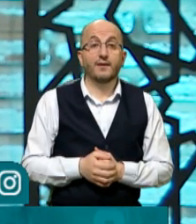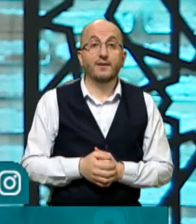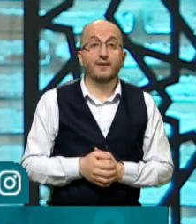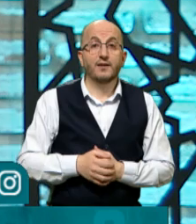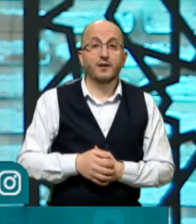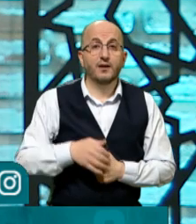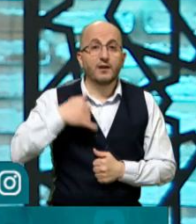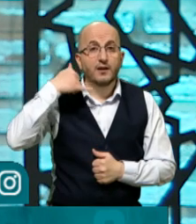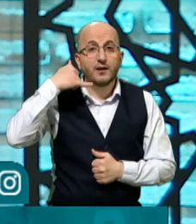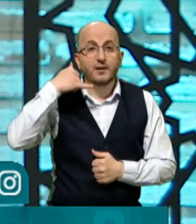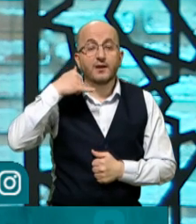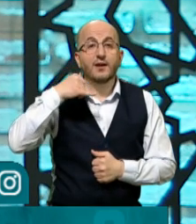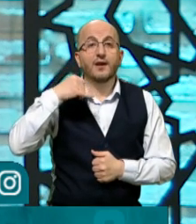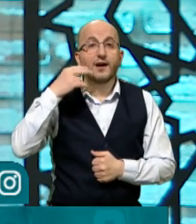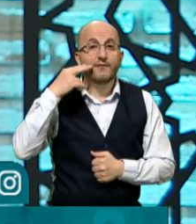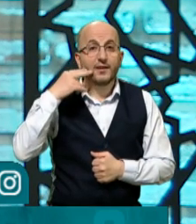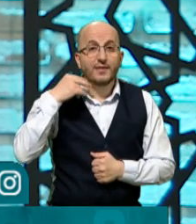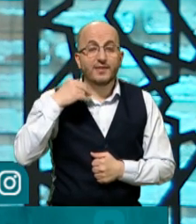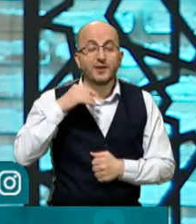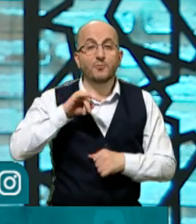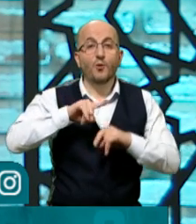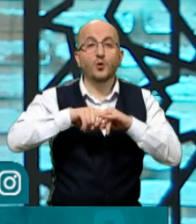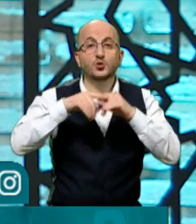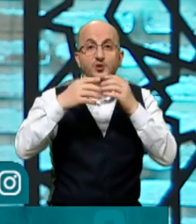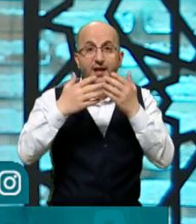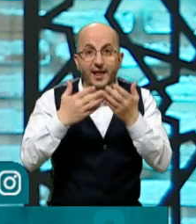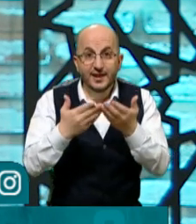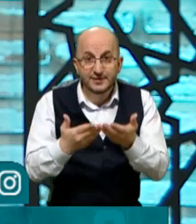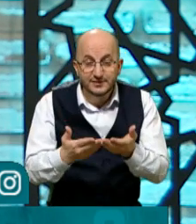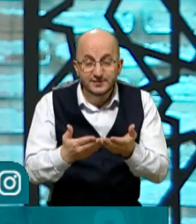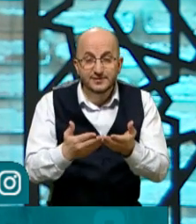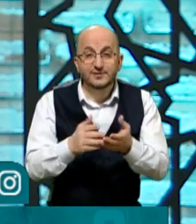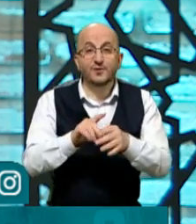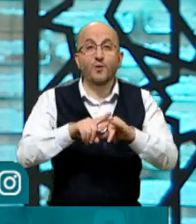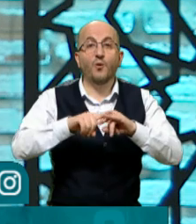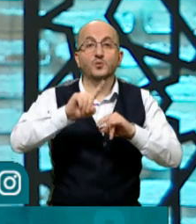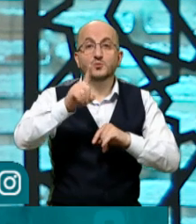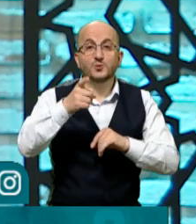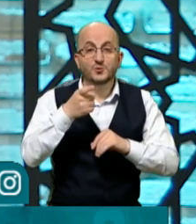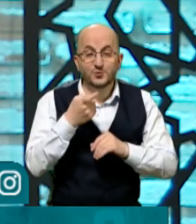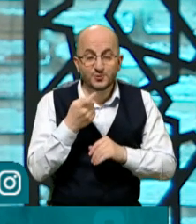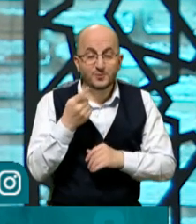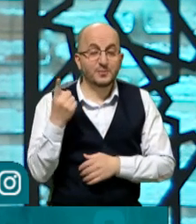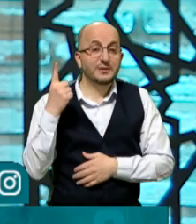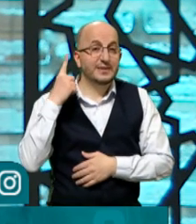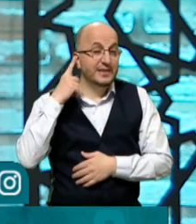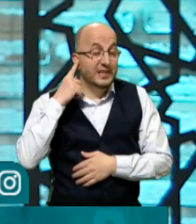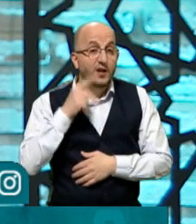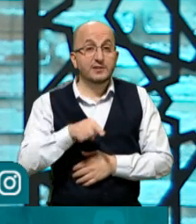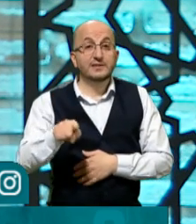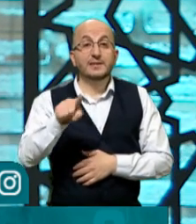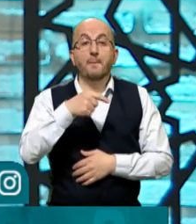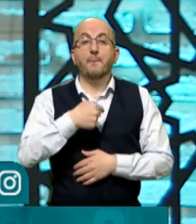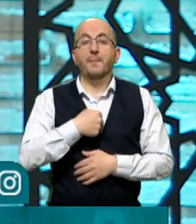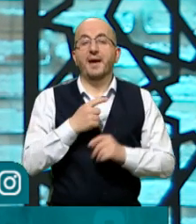Huriye Hanım. Alo. Efendim. Hoş geldiniz Huriye Hanım. Hoş bulduk. Buyurun dinliyoruz sizi. Benim